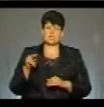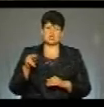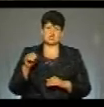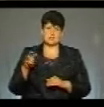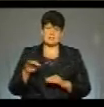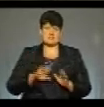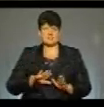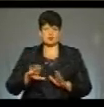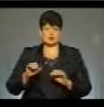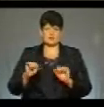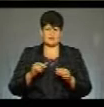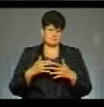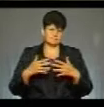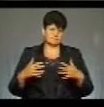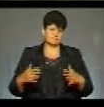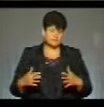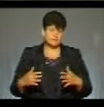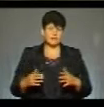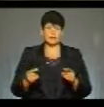влади з тим, щоб інше. Тобто,